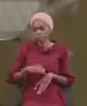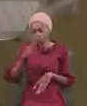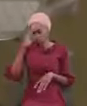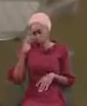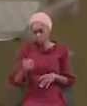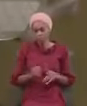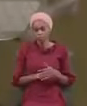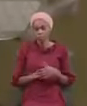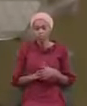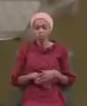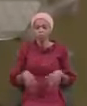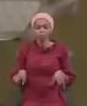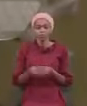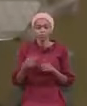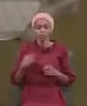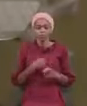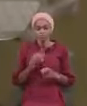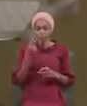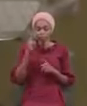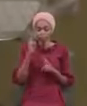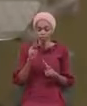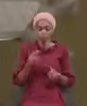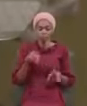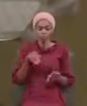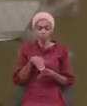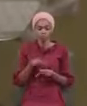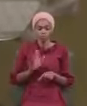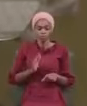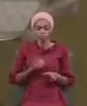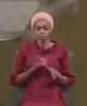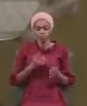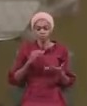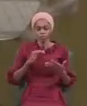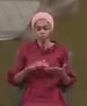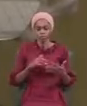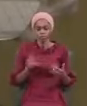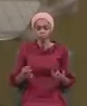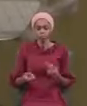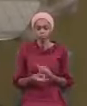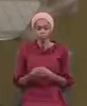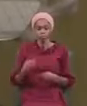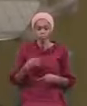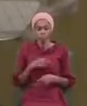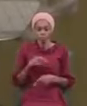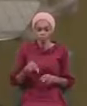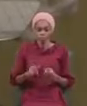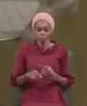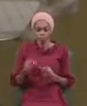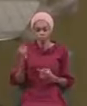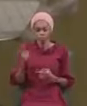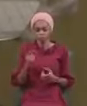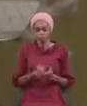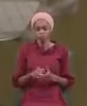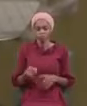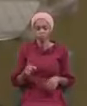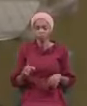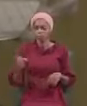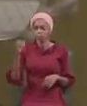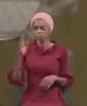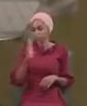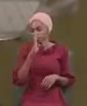come nous conons nottud nous vons comprendre que Dieu en étant le Dieu de miséricorde